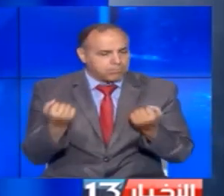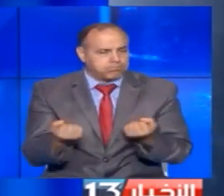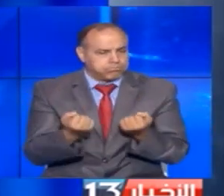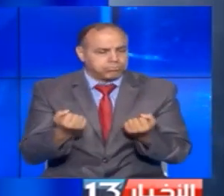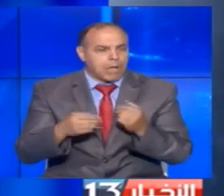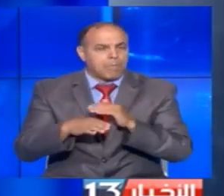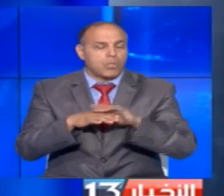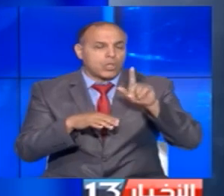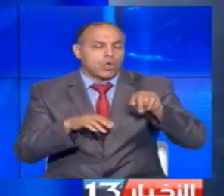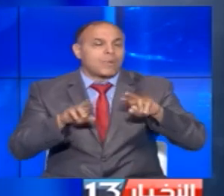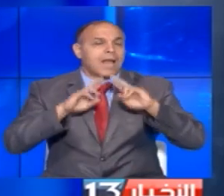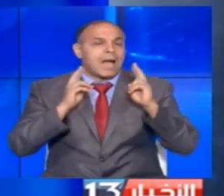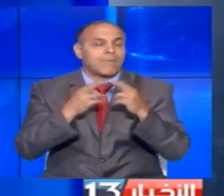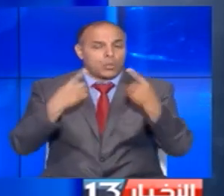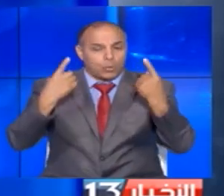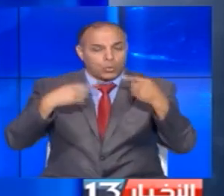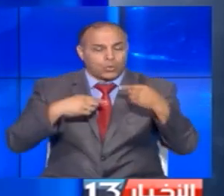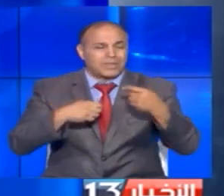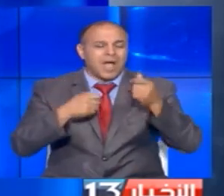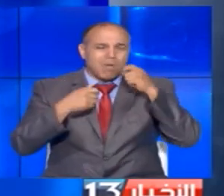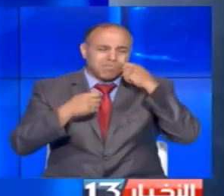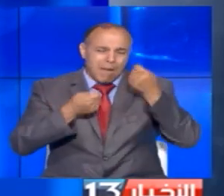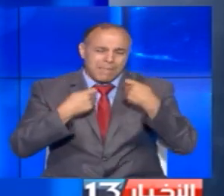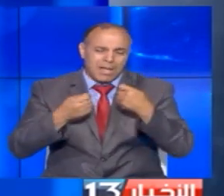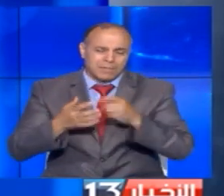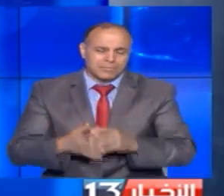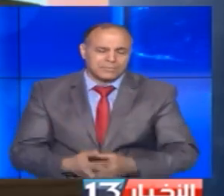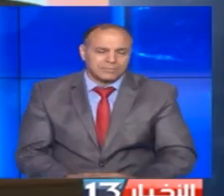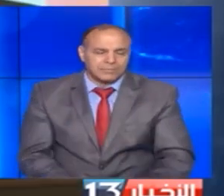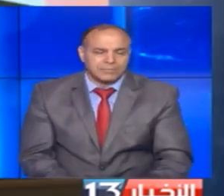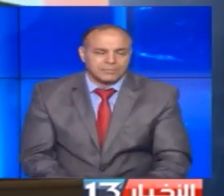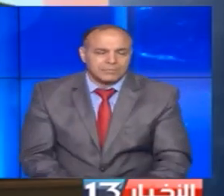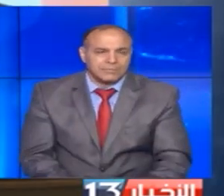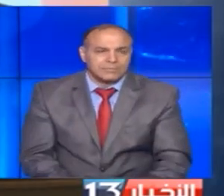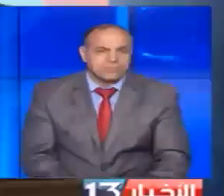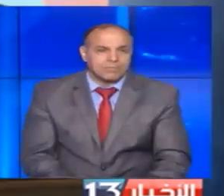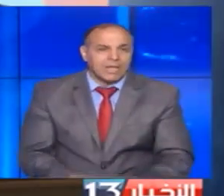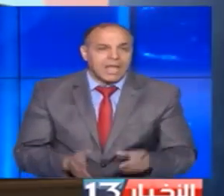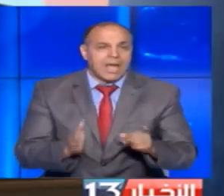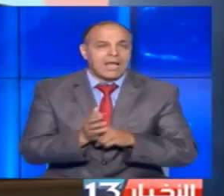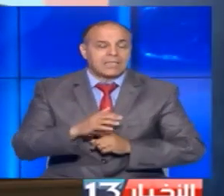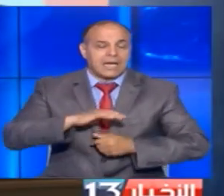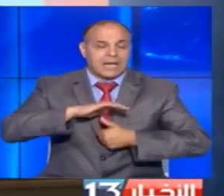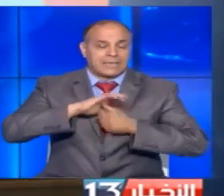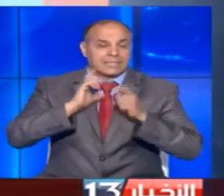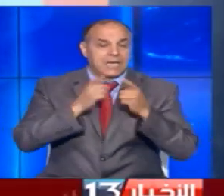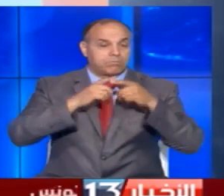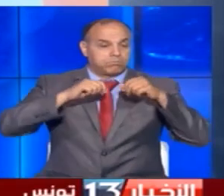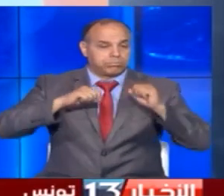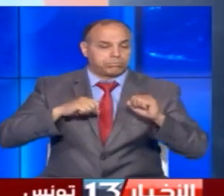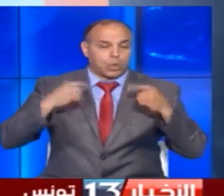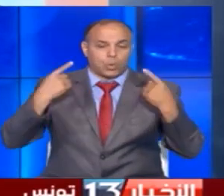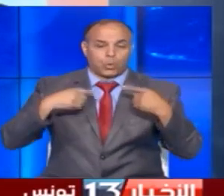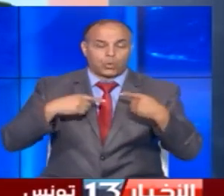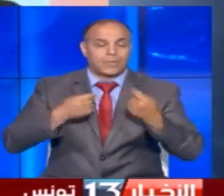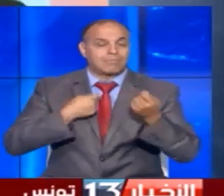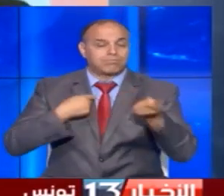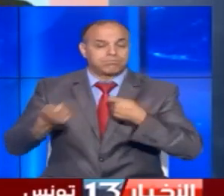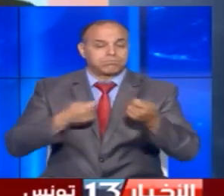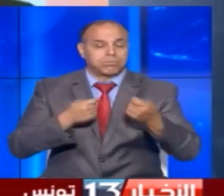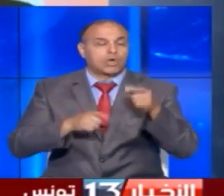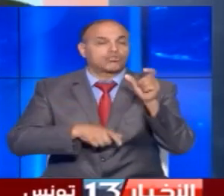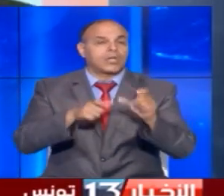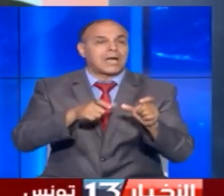اليوم لمكافحه الاتجار بالبشر اكدت رئيسه الهيئه الوطنيه لمكافحه الاتجار بالاشخاص